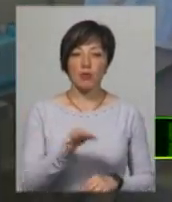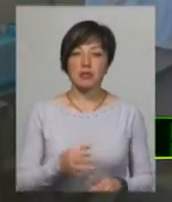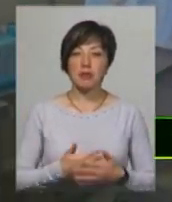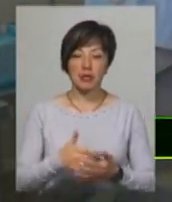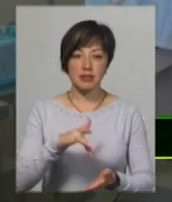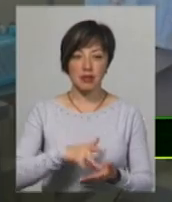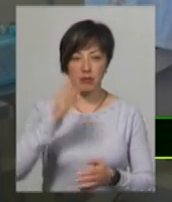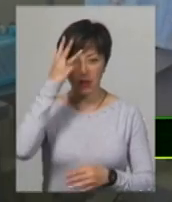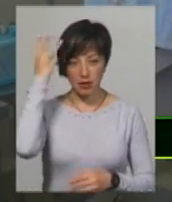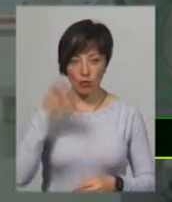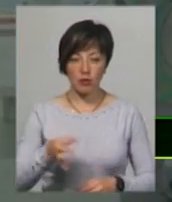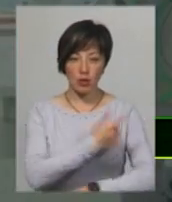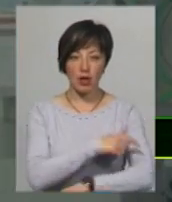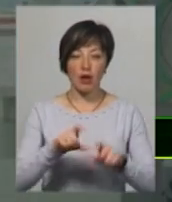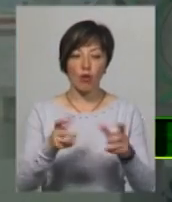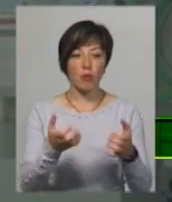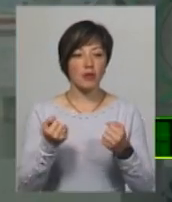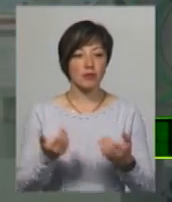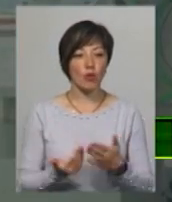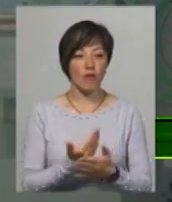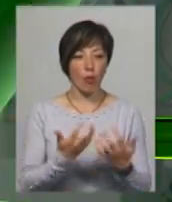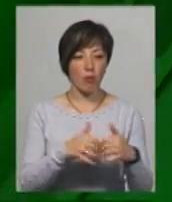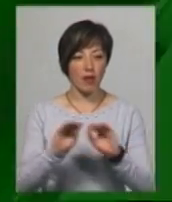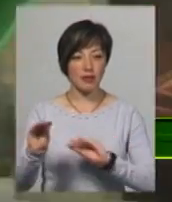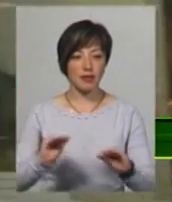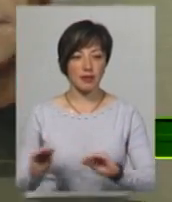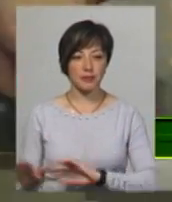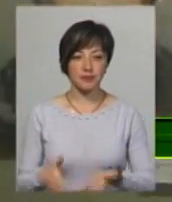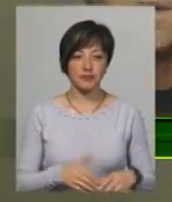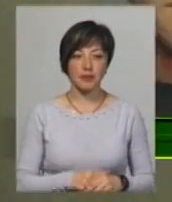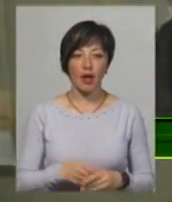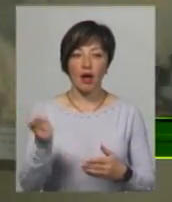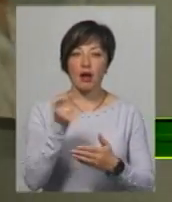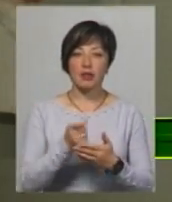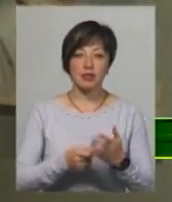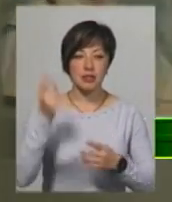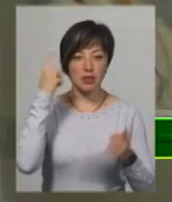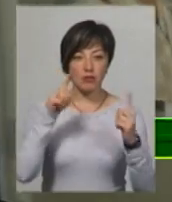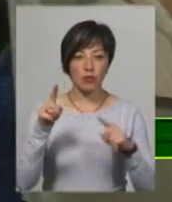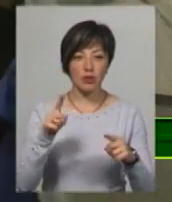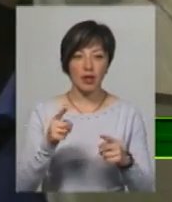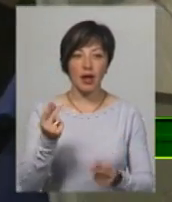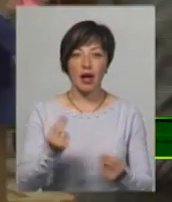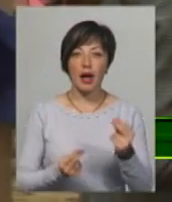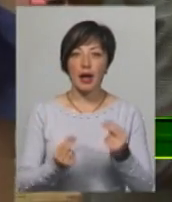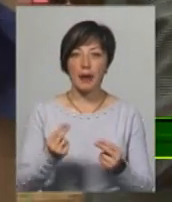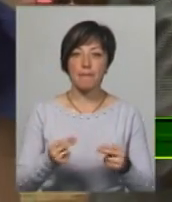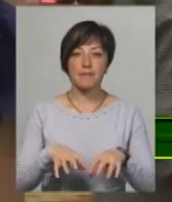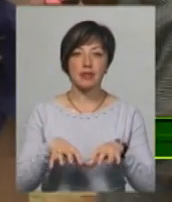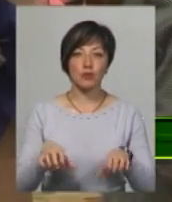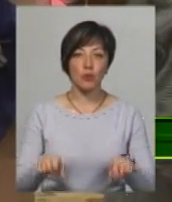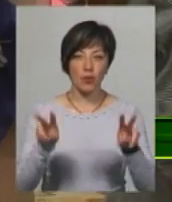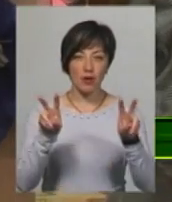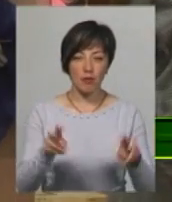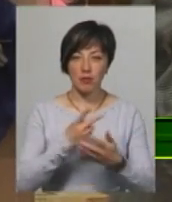перинатальний центр Хмельницької обласної лікарні отримав нове обладнання. Картини з акторами «Гри престолів» представили сьогодні у Хмельницькій